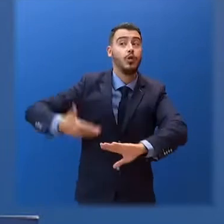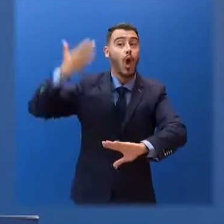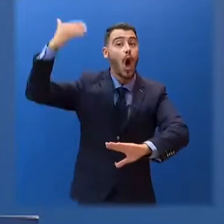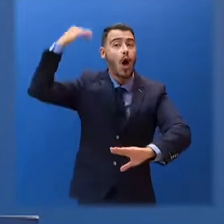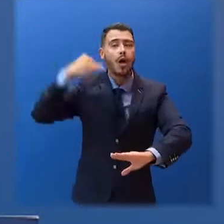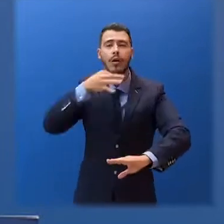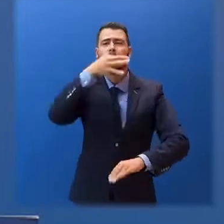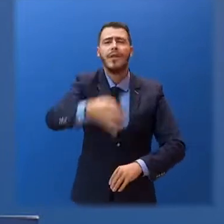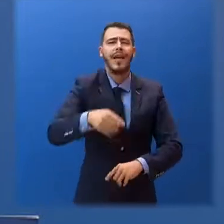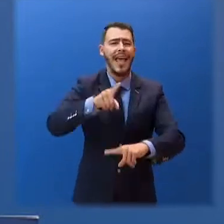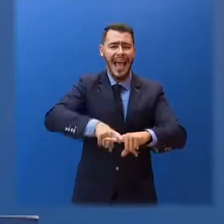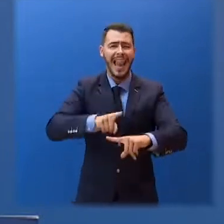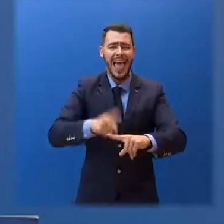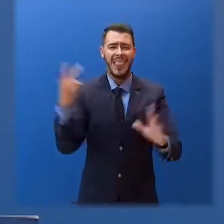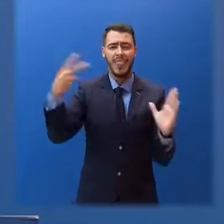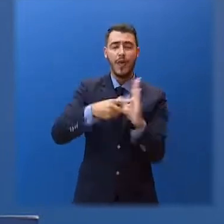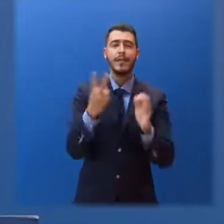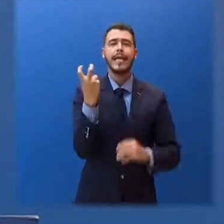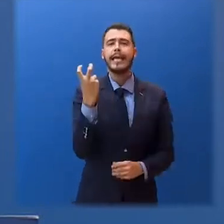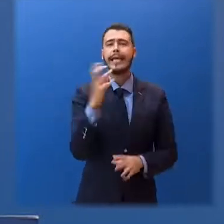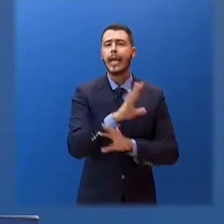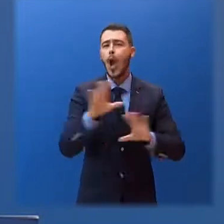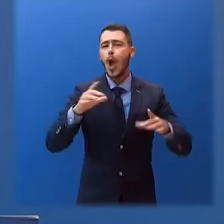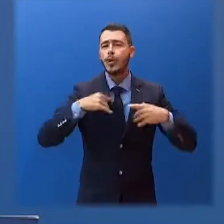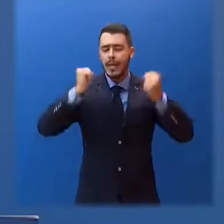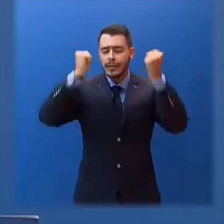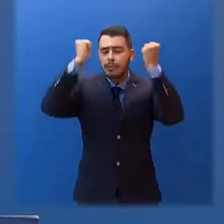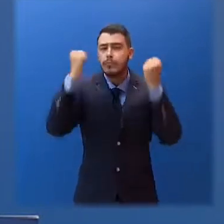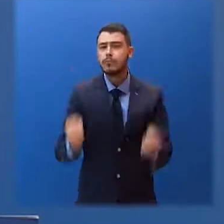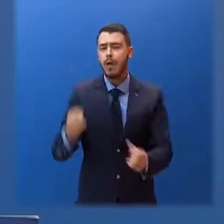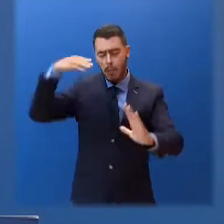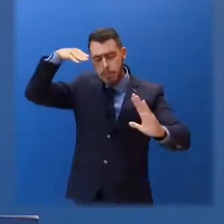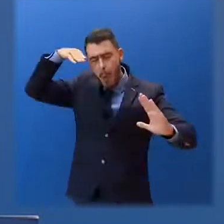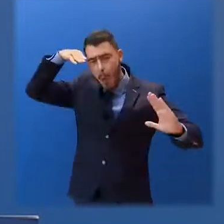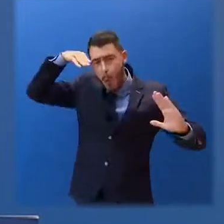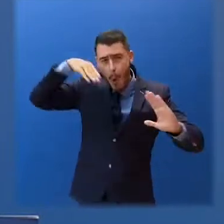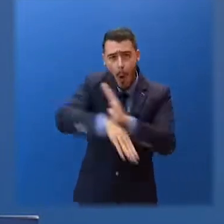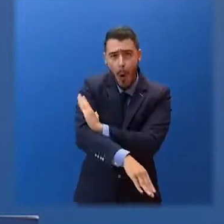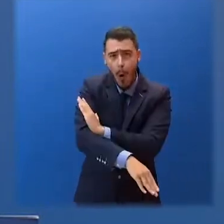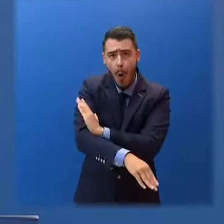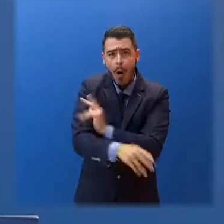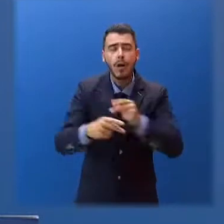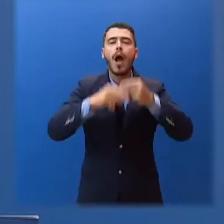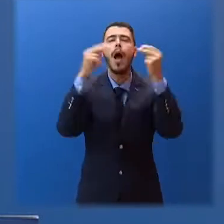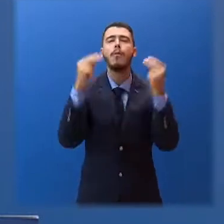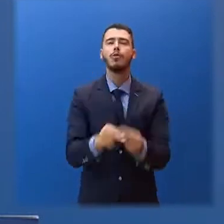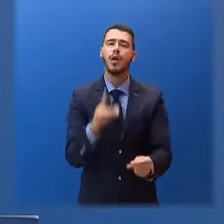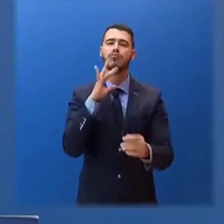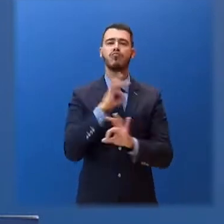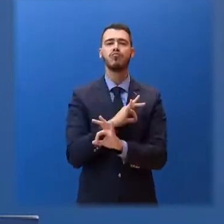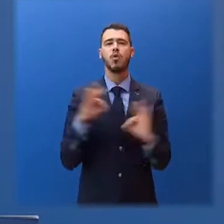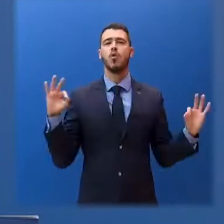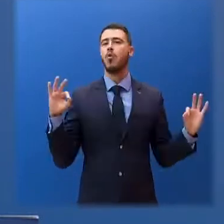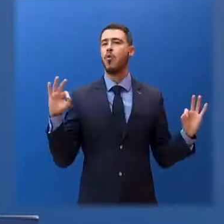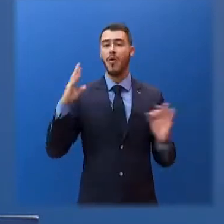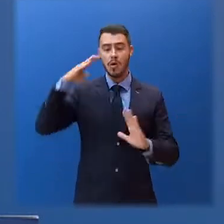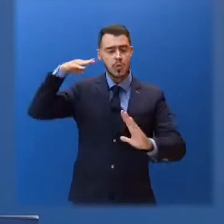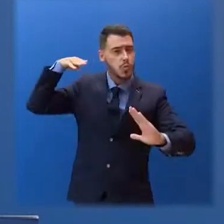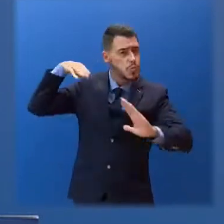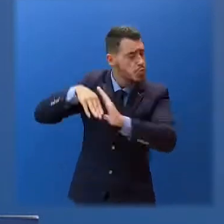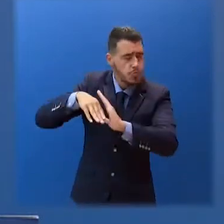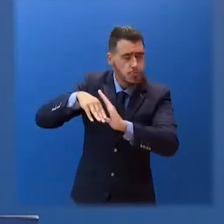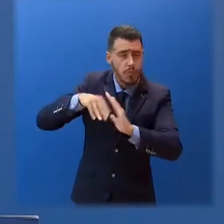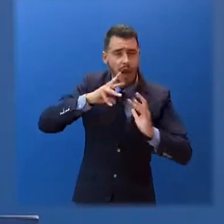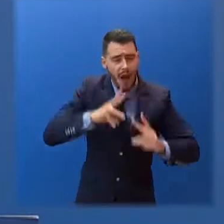στην Ευρωπαϊκή Ένωση το 2020. Σε κάθε περίπτωση, όχι μόνο δεν κρύψαμε τις δυσκολίες που έχουμε μπροστά μας, αλλά